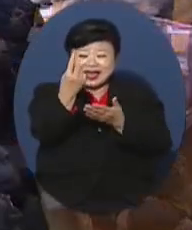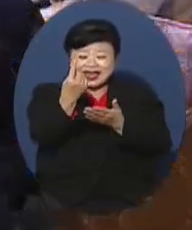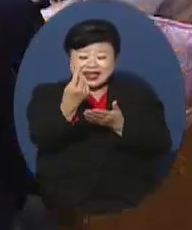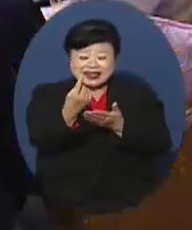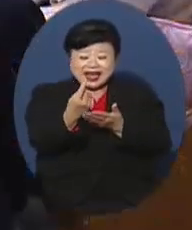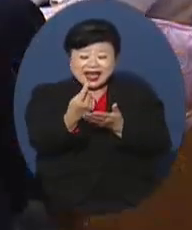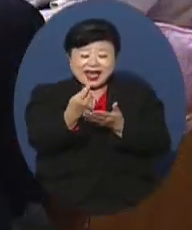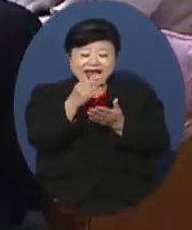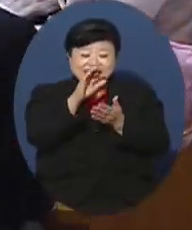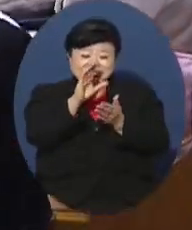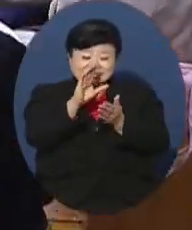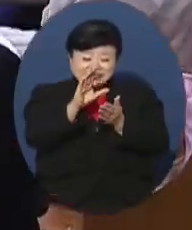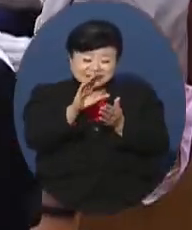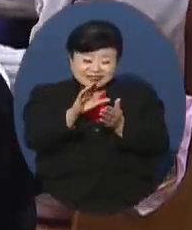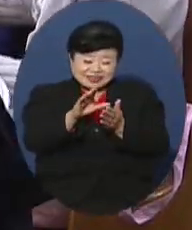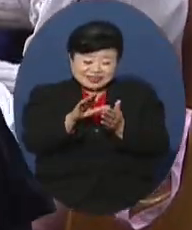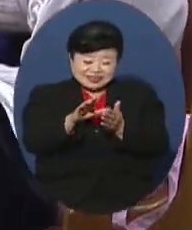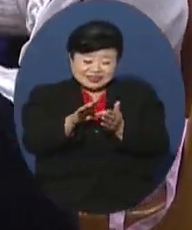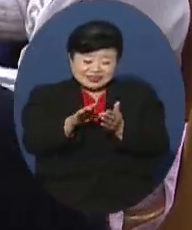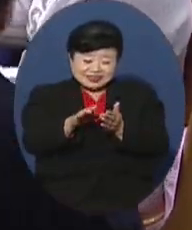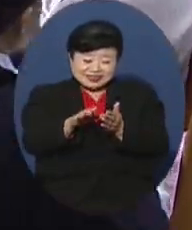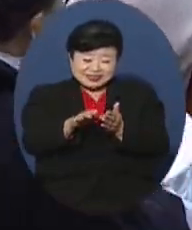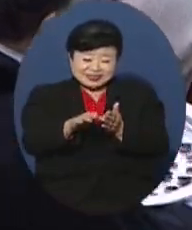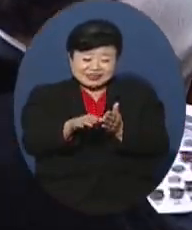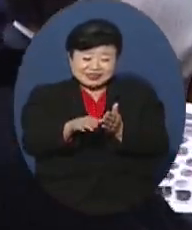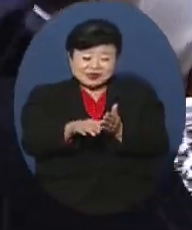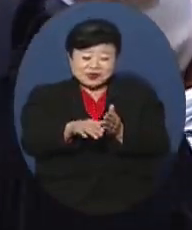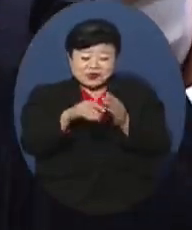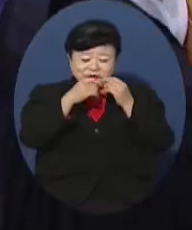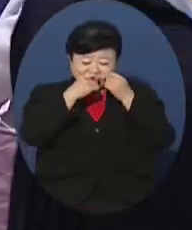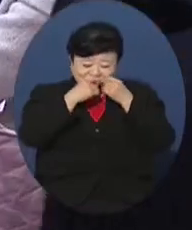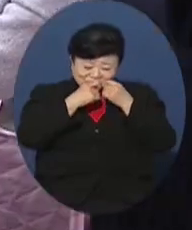세상 다시